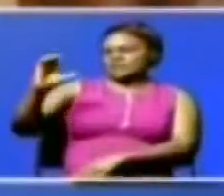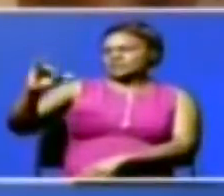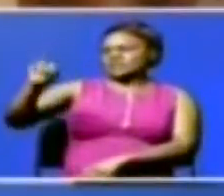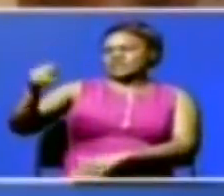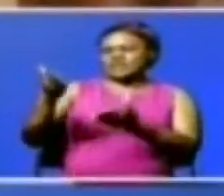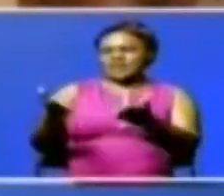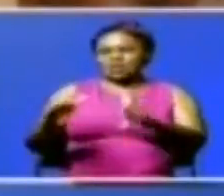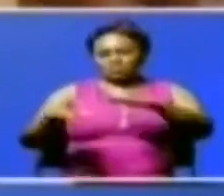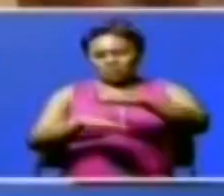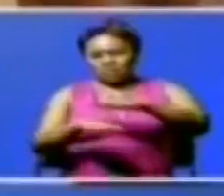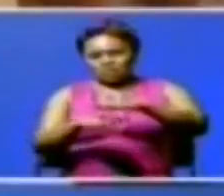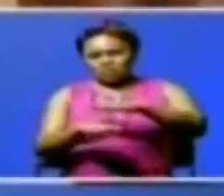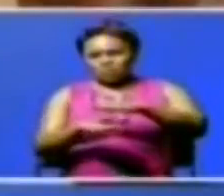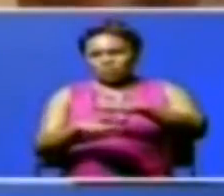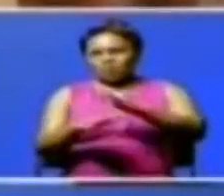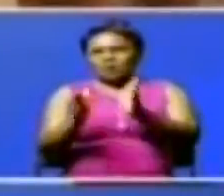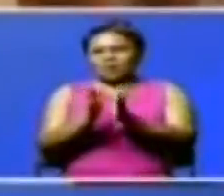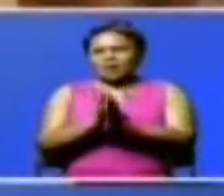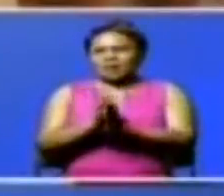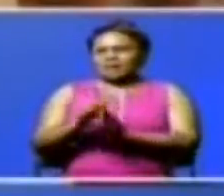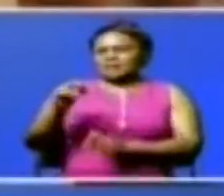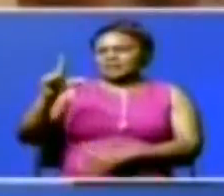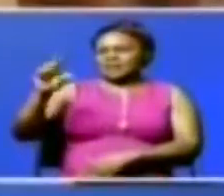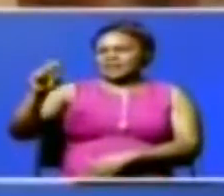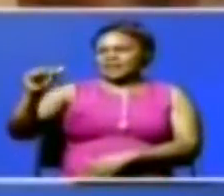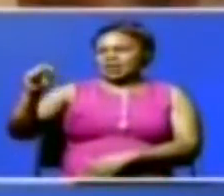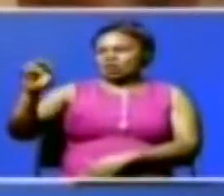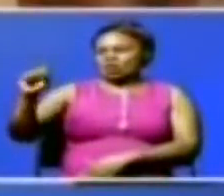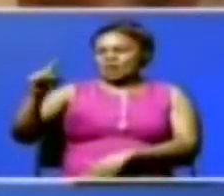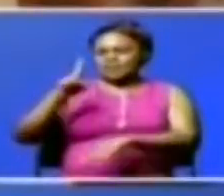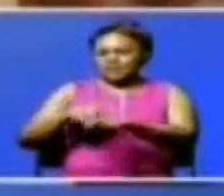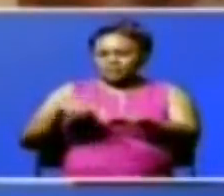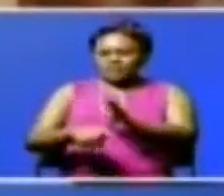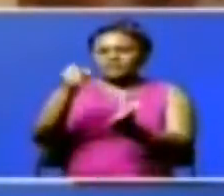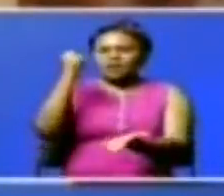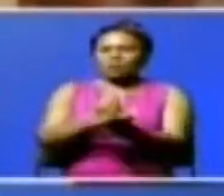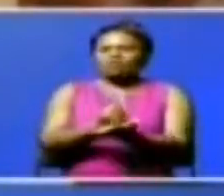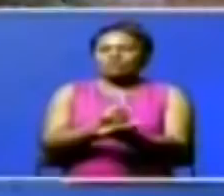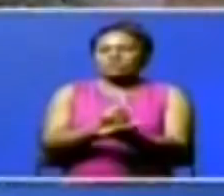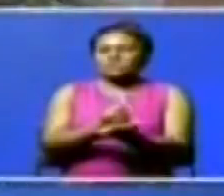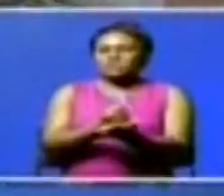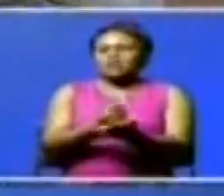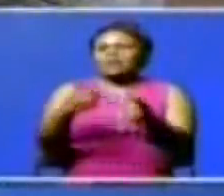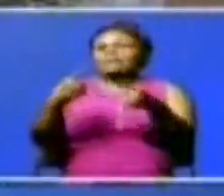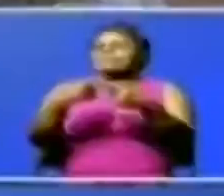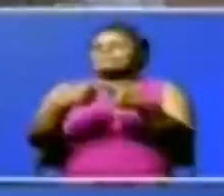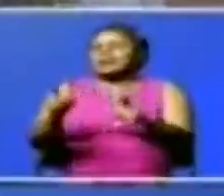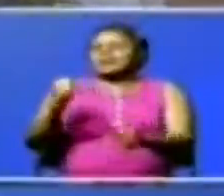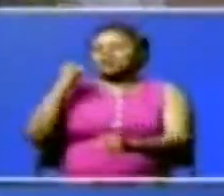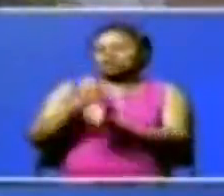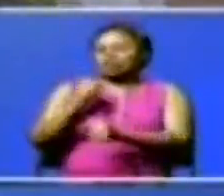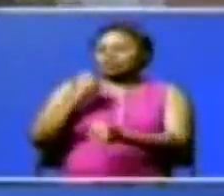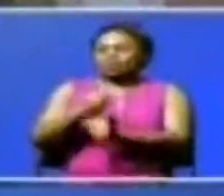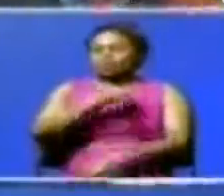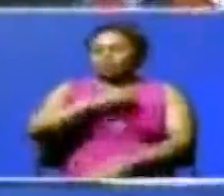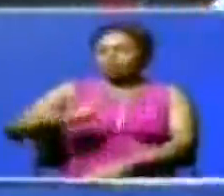Maraga, naibu wake Philomena Mwilu na jaji Isaac Lenaola walipoingia kwenye mahakama ya juu zaidi. Lakini utendakazi wa